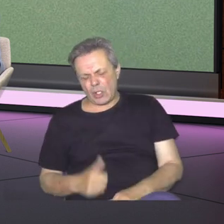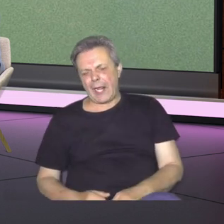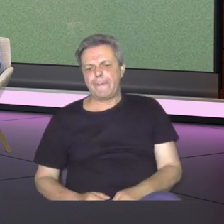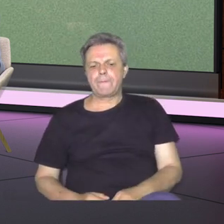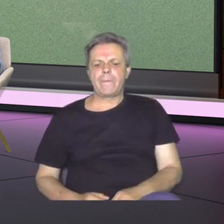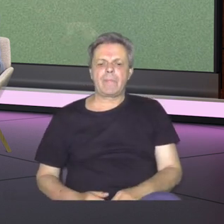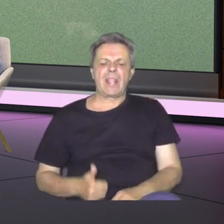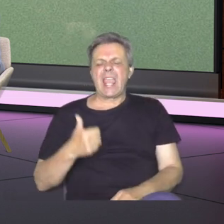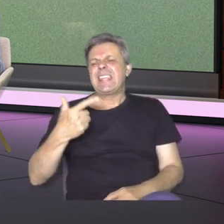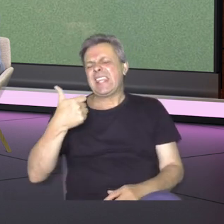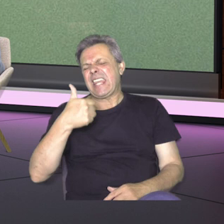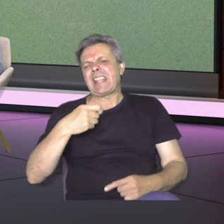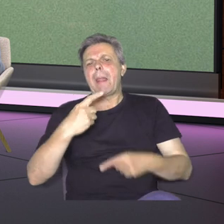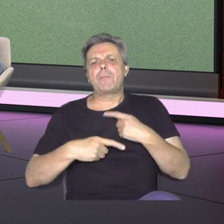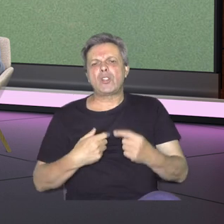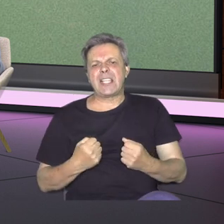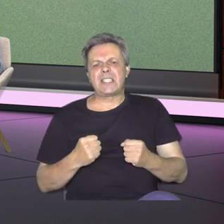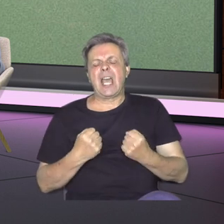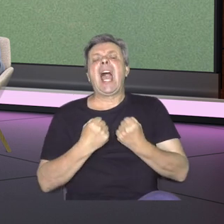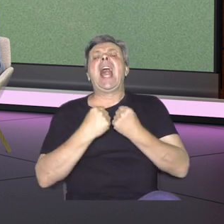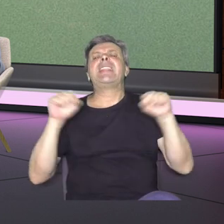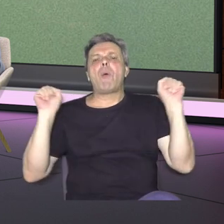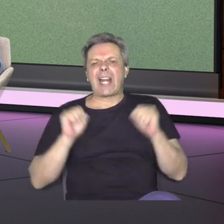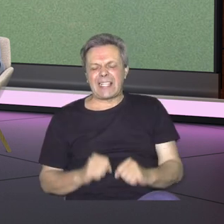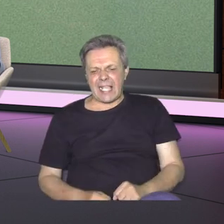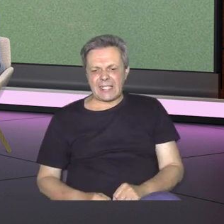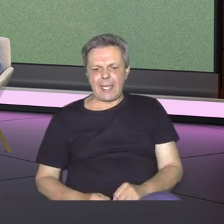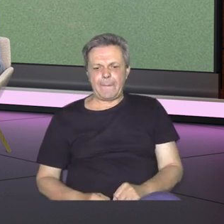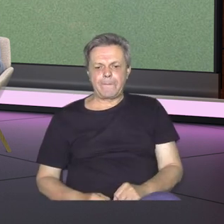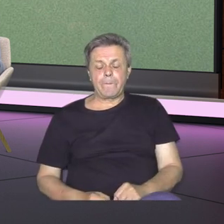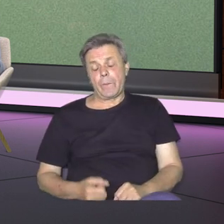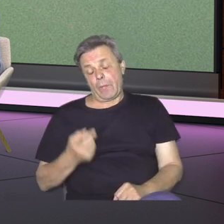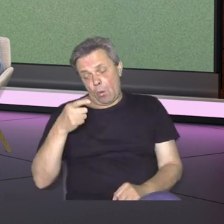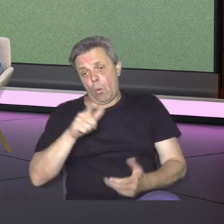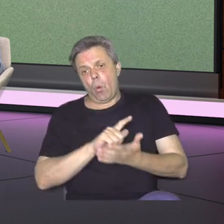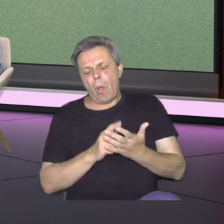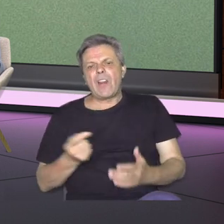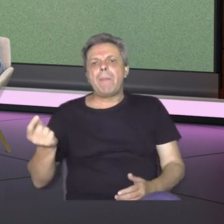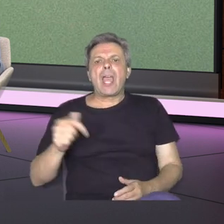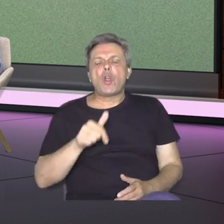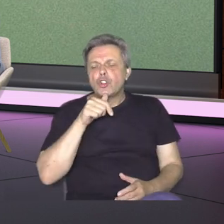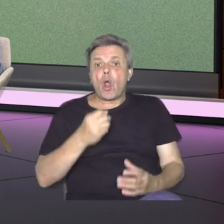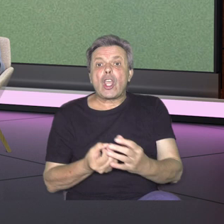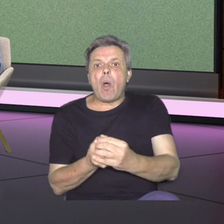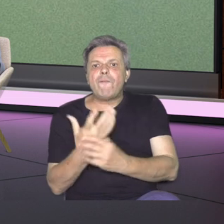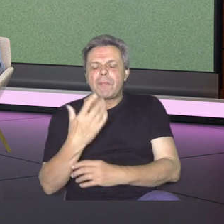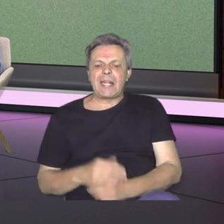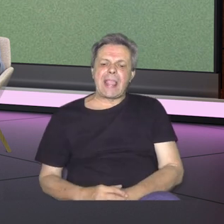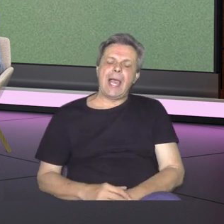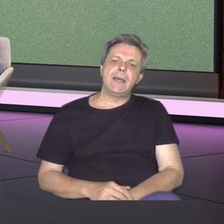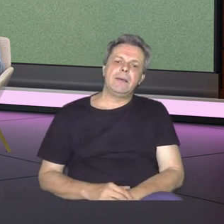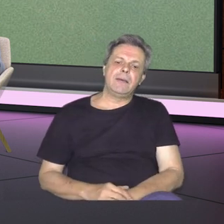70. Jedan proces demokratizacije, onda je došlo i do